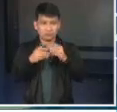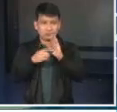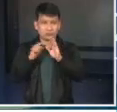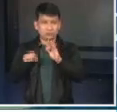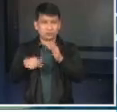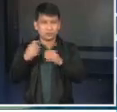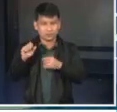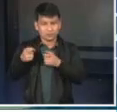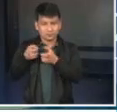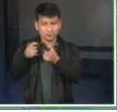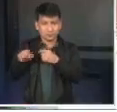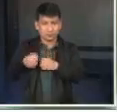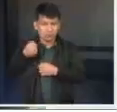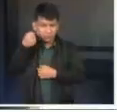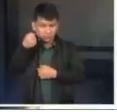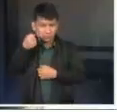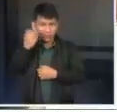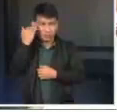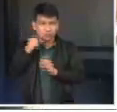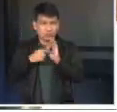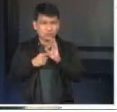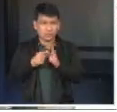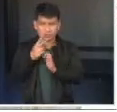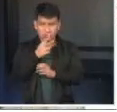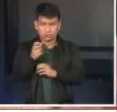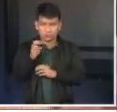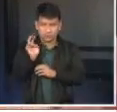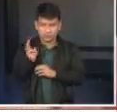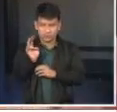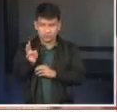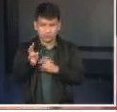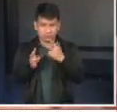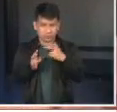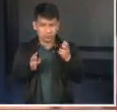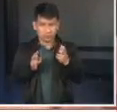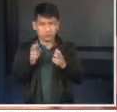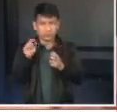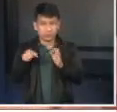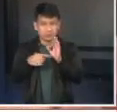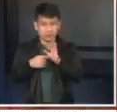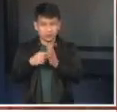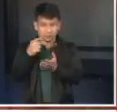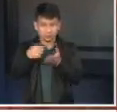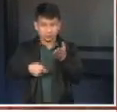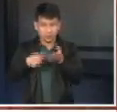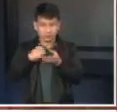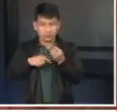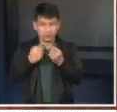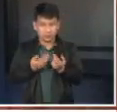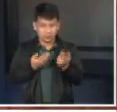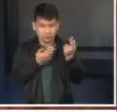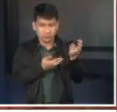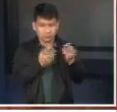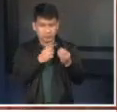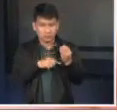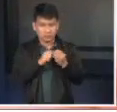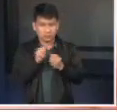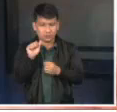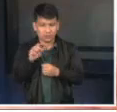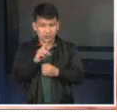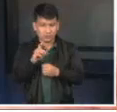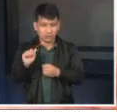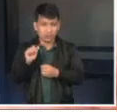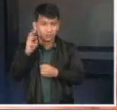ng price freeze. Maglalaro daw sa 270 hanggang 300 pesos ang presyong inirekomenda ni Agriculture